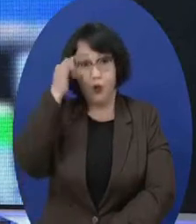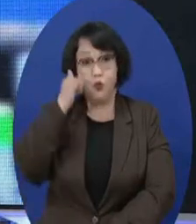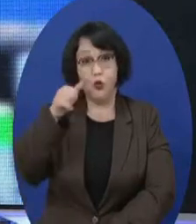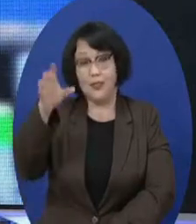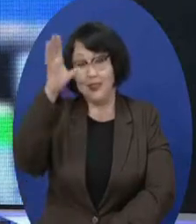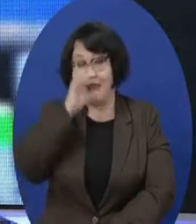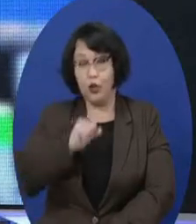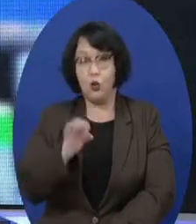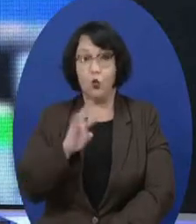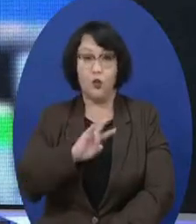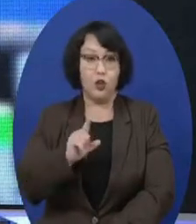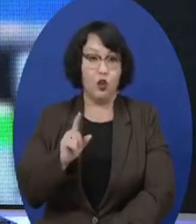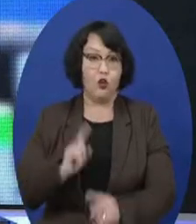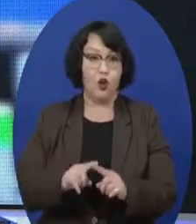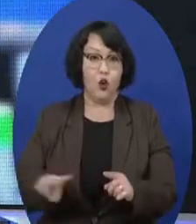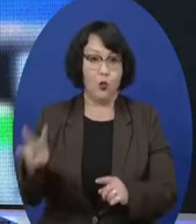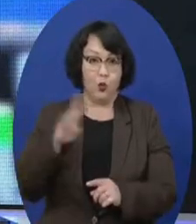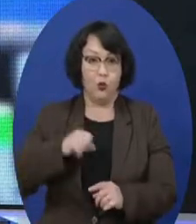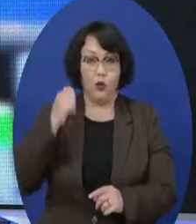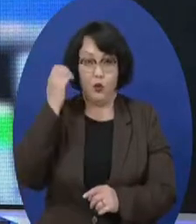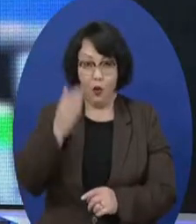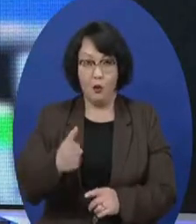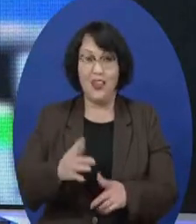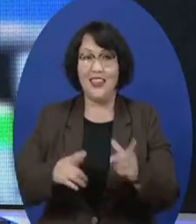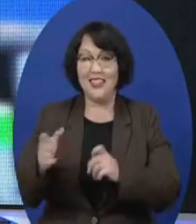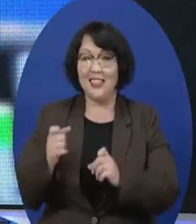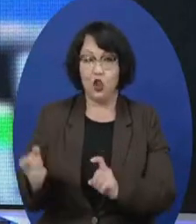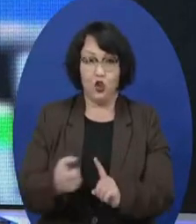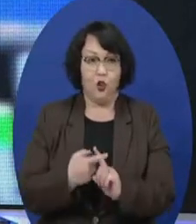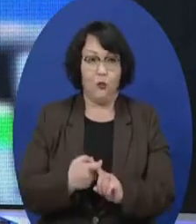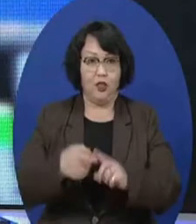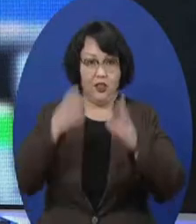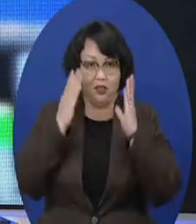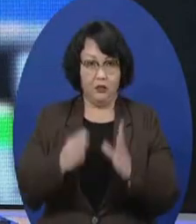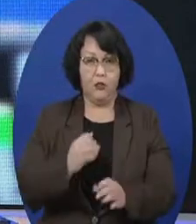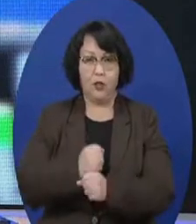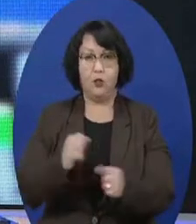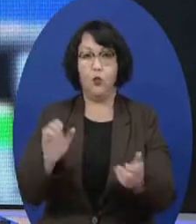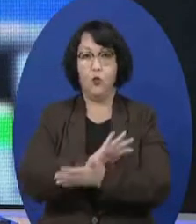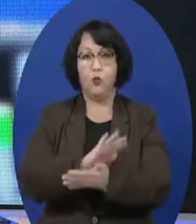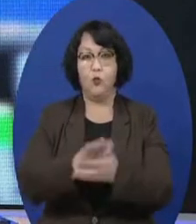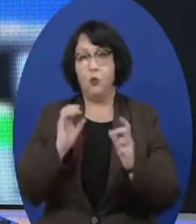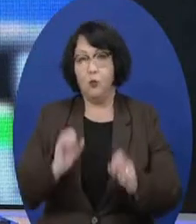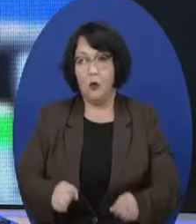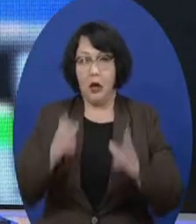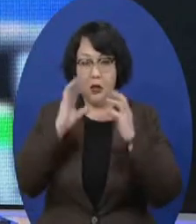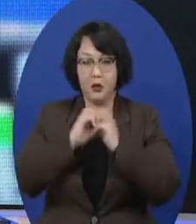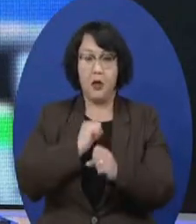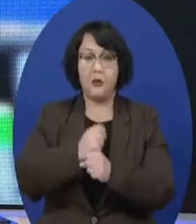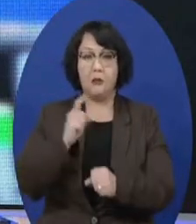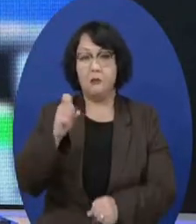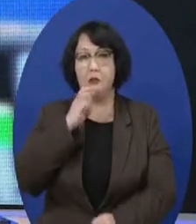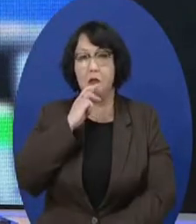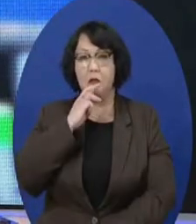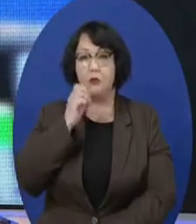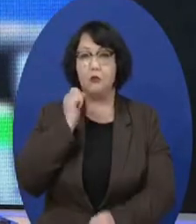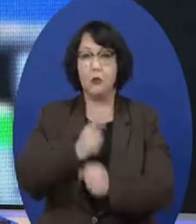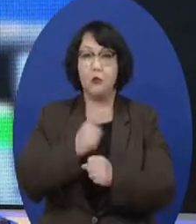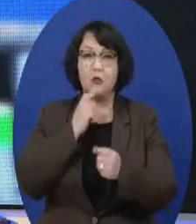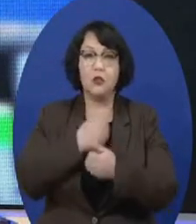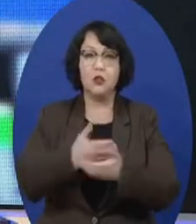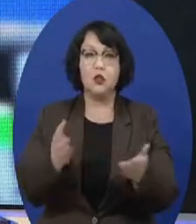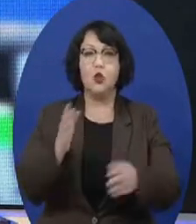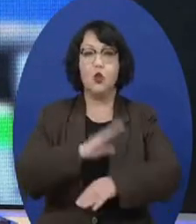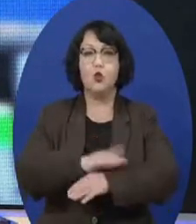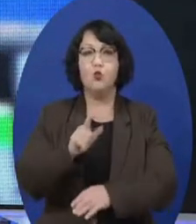Монгол улсын ерөнхийлөгчид оюун Эрдэнэ орон нутгийн томилтыг эдийн засагтайгаа уяж шийдвэрлэх ажлыг түргэтгэх чиглэлээр ажиллана гэдгээ хэвлэлийнхэнд хэлсэн. Тиймээс